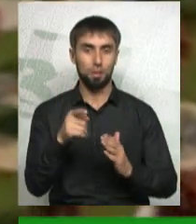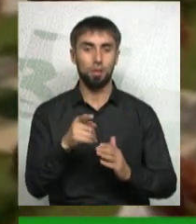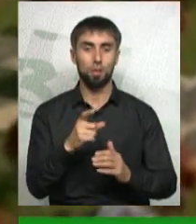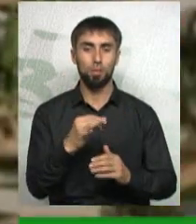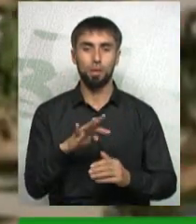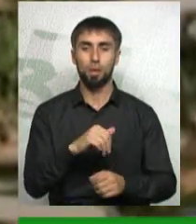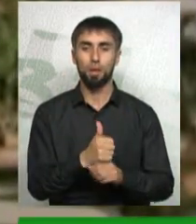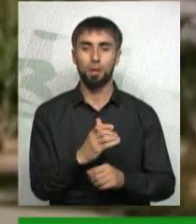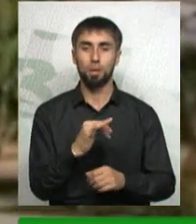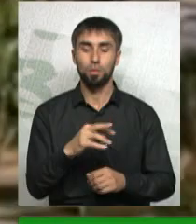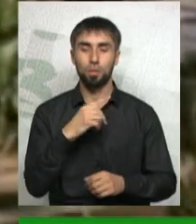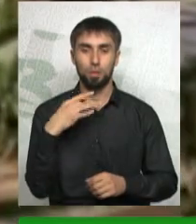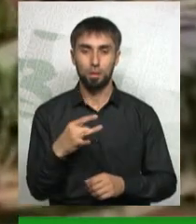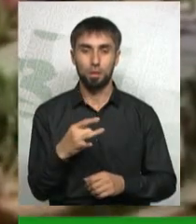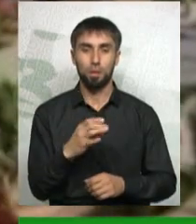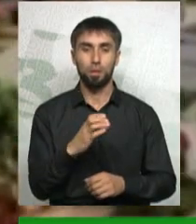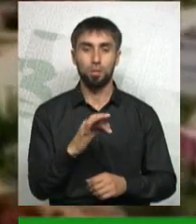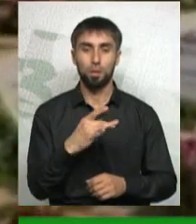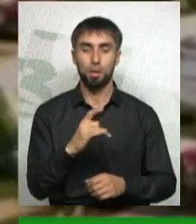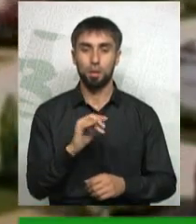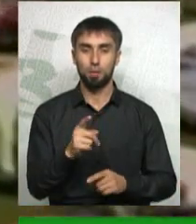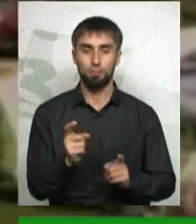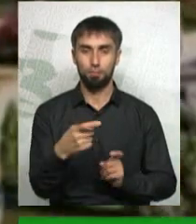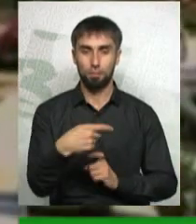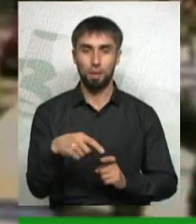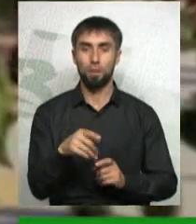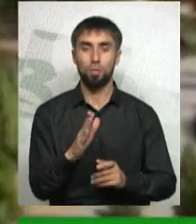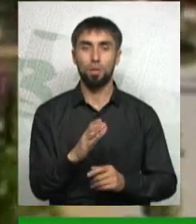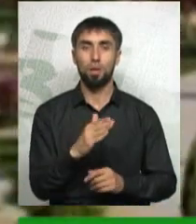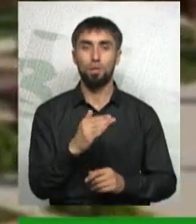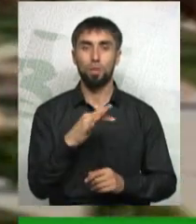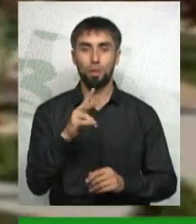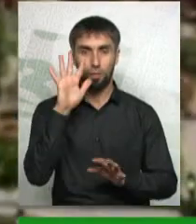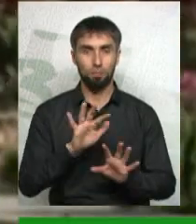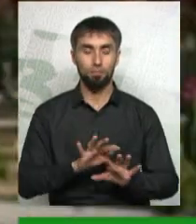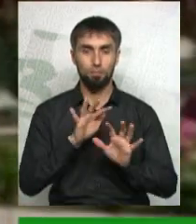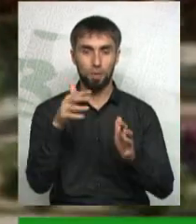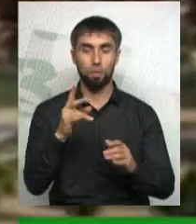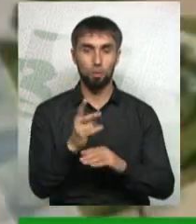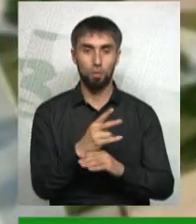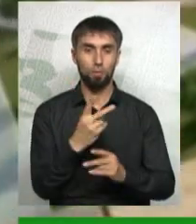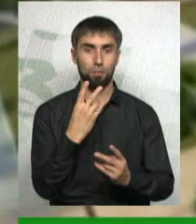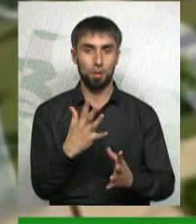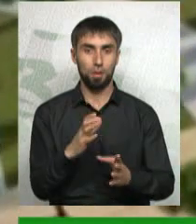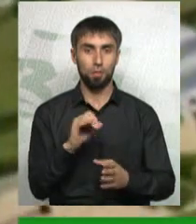композиции главный символ Ингушетии – солярный знак. Он станет новым фонтаном, который будет подсвечиваться ночью.